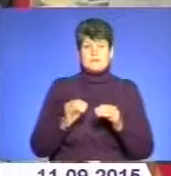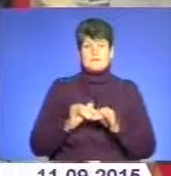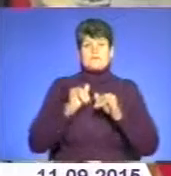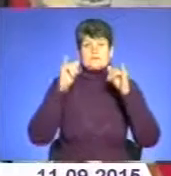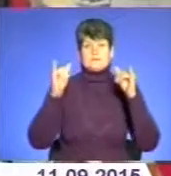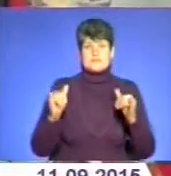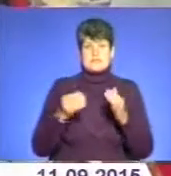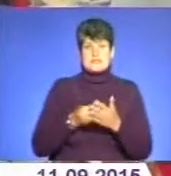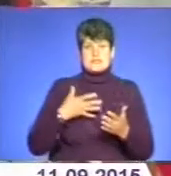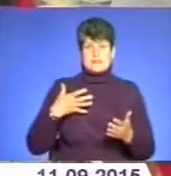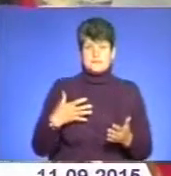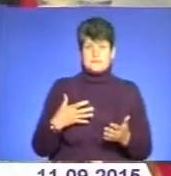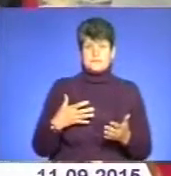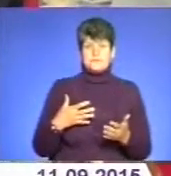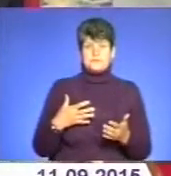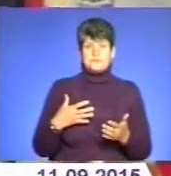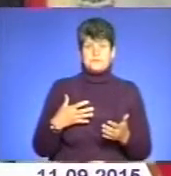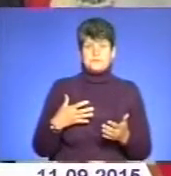ціни.